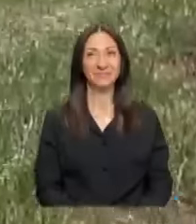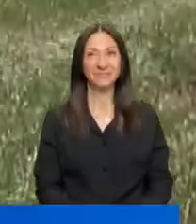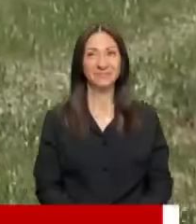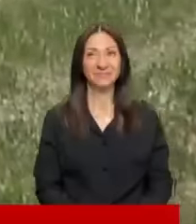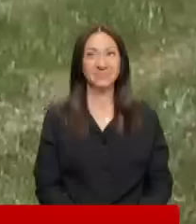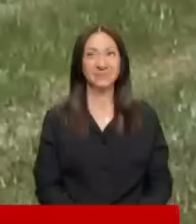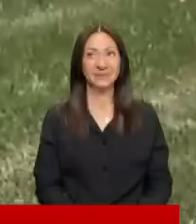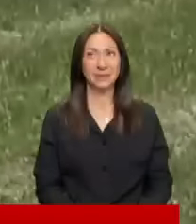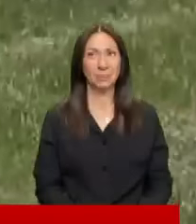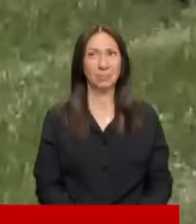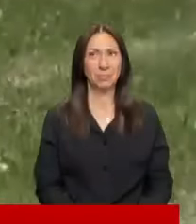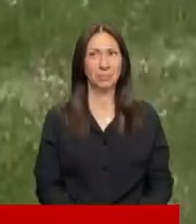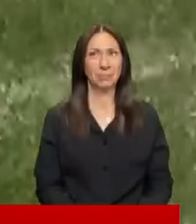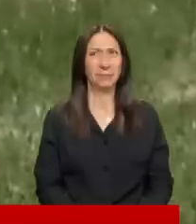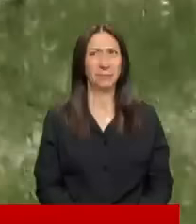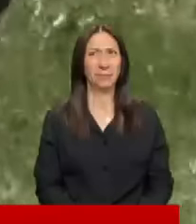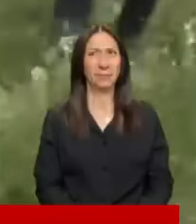ya! Geçeyim,